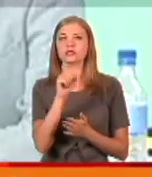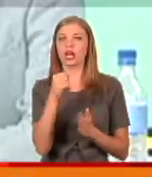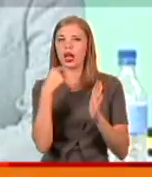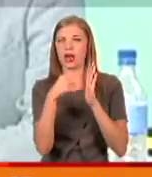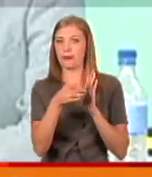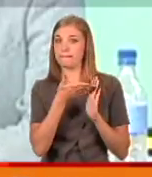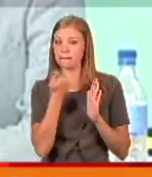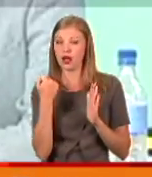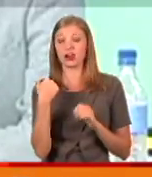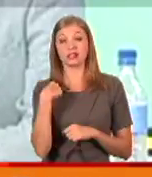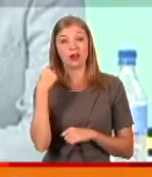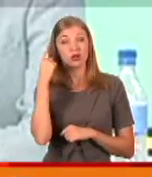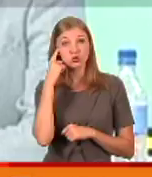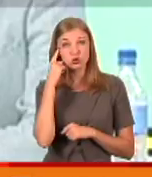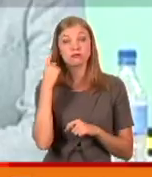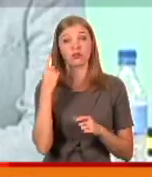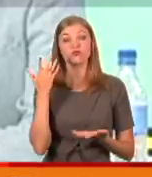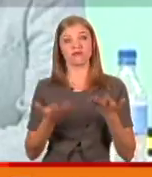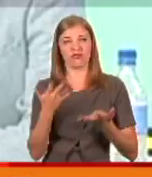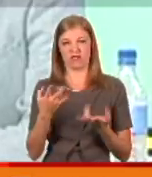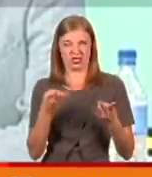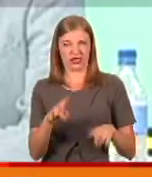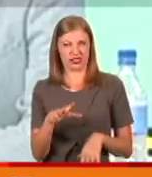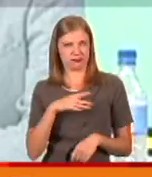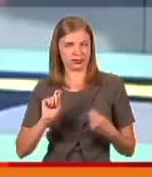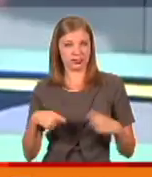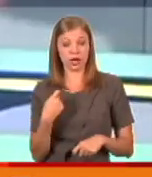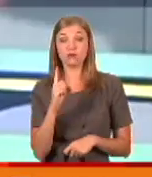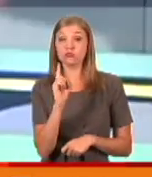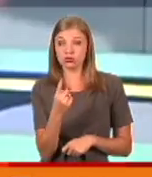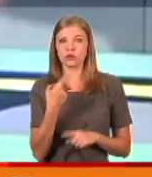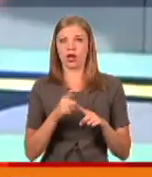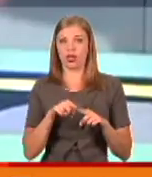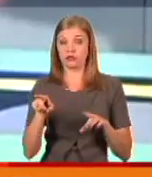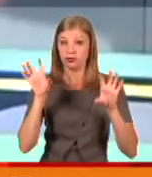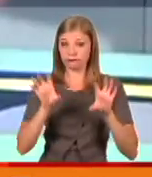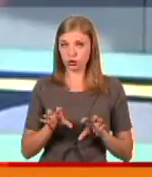недоносительство. Ну, я думаю, что, наверное, зря. Почему? Потому что эта норма